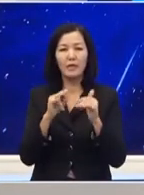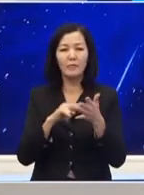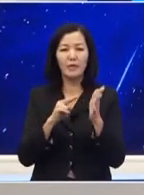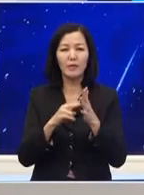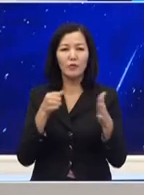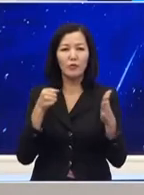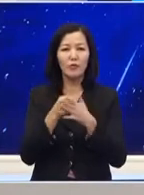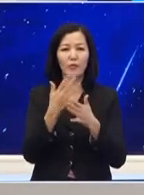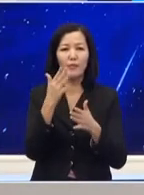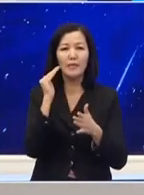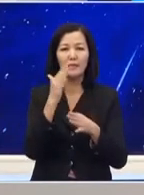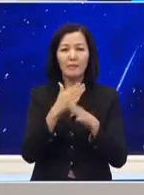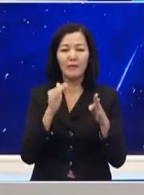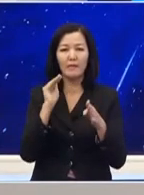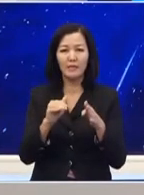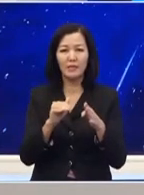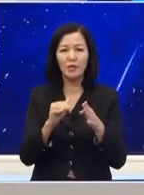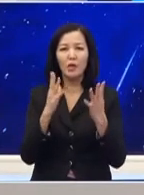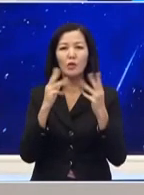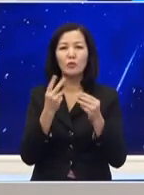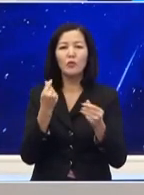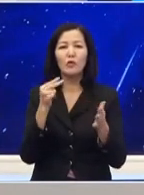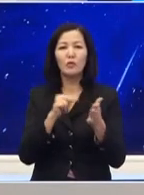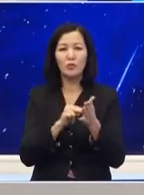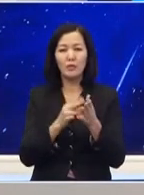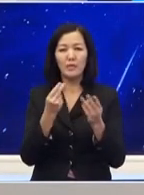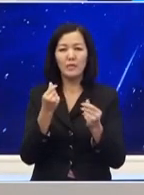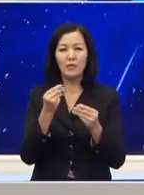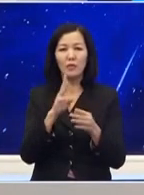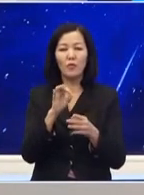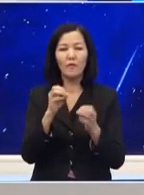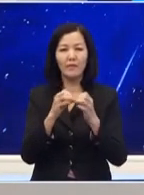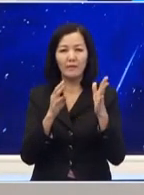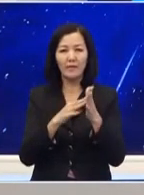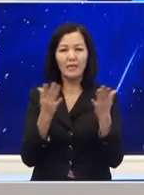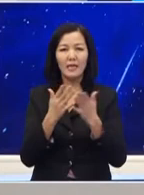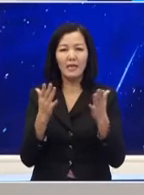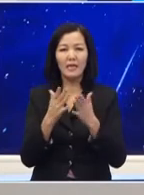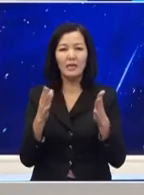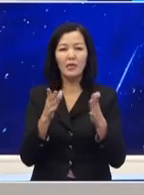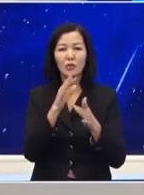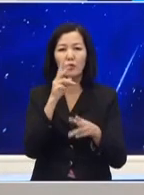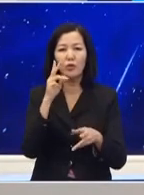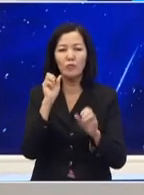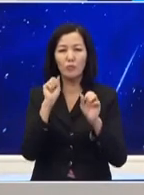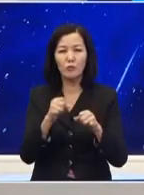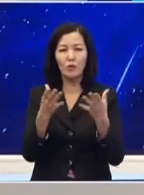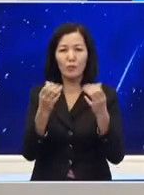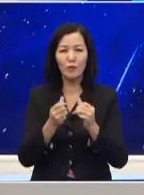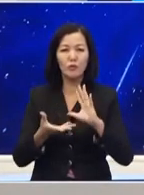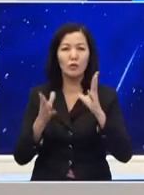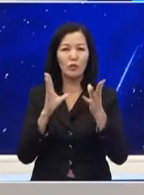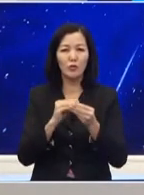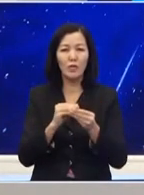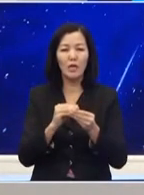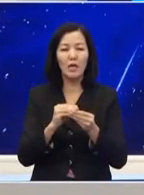планируется довести до 5500. Сколько стоит сдать тест на COVID-19? Как и в какие сроки можно получить